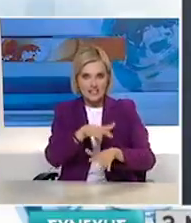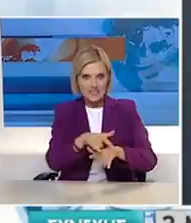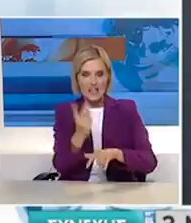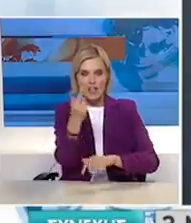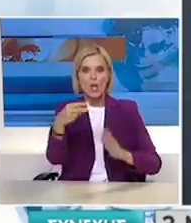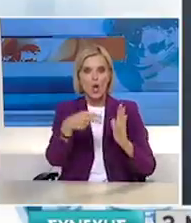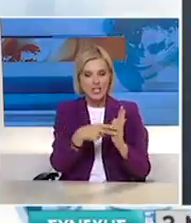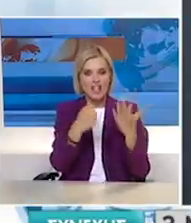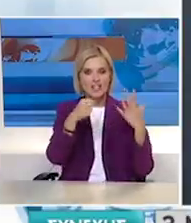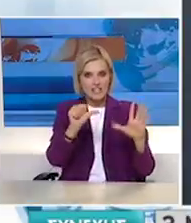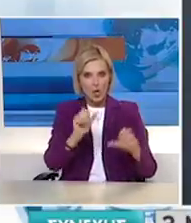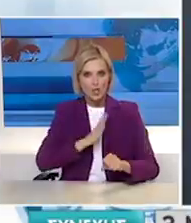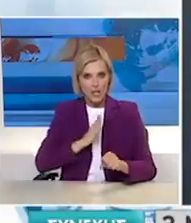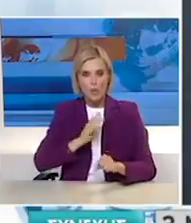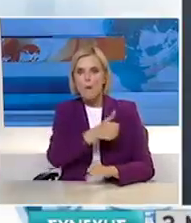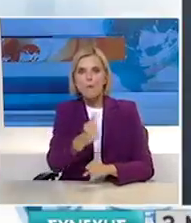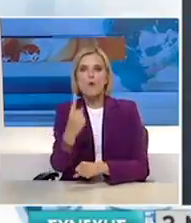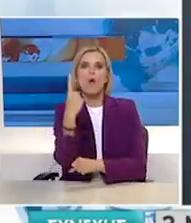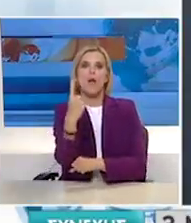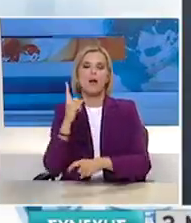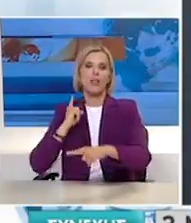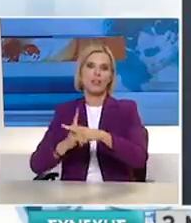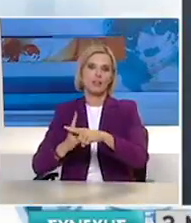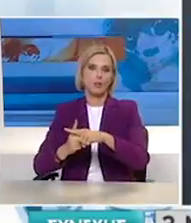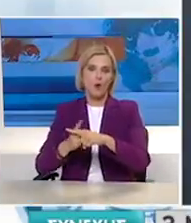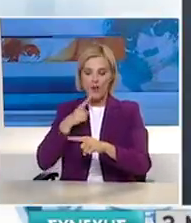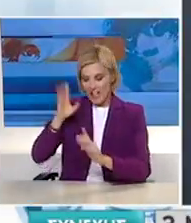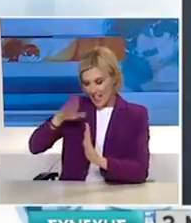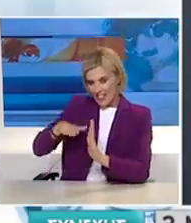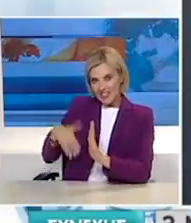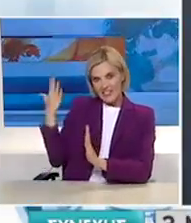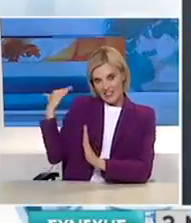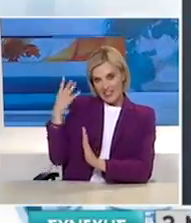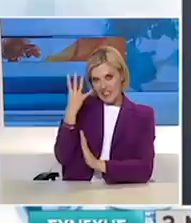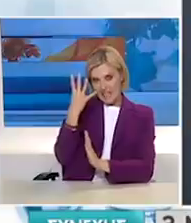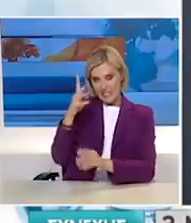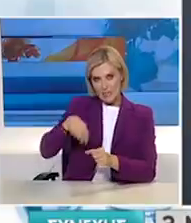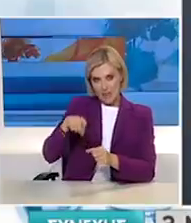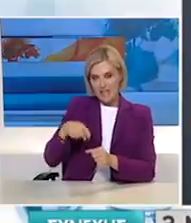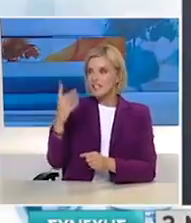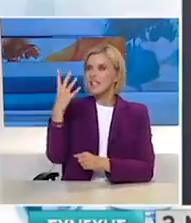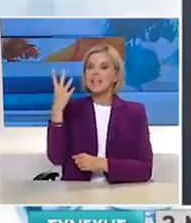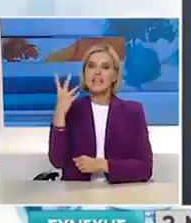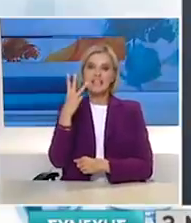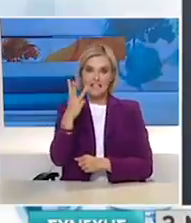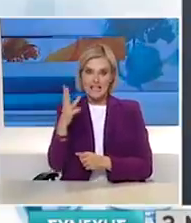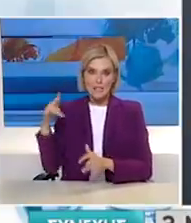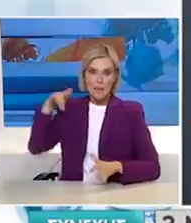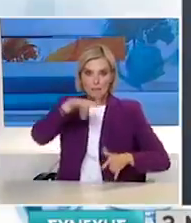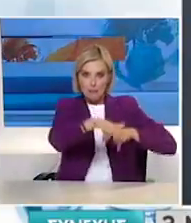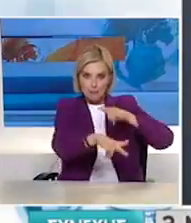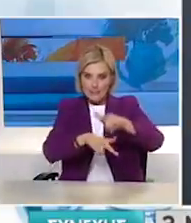τεστ βγήκε θετικό. Μάλιστα, τις 4 τελευταίες ημέρες έχουν έρθει 3 πτήσεις από Γερμανία με 548